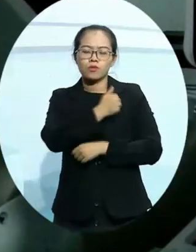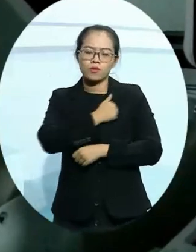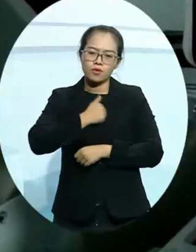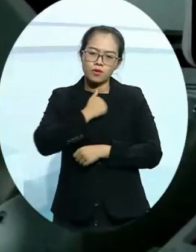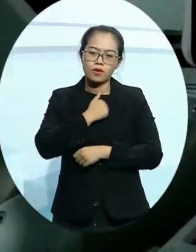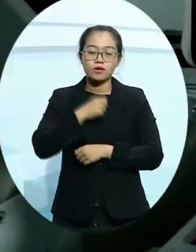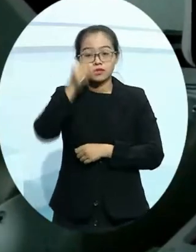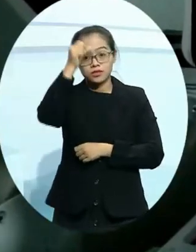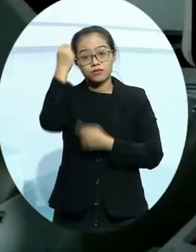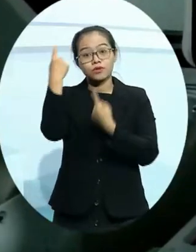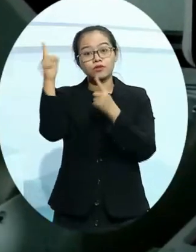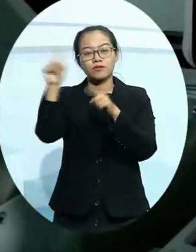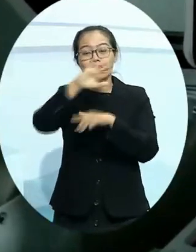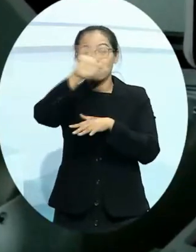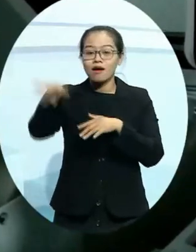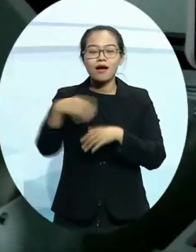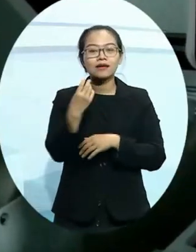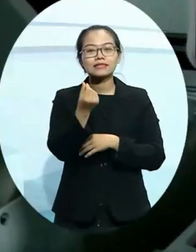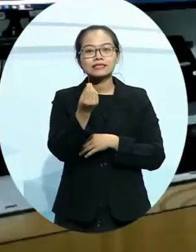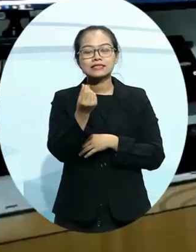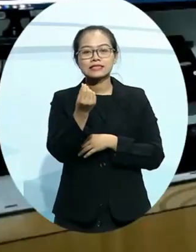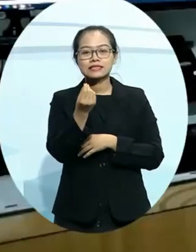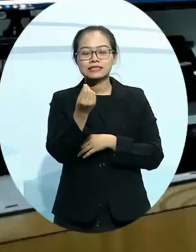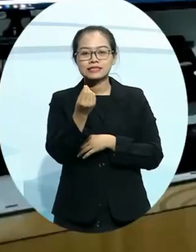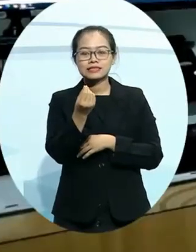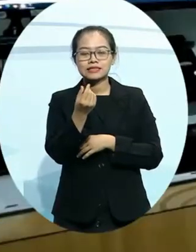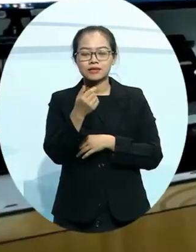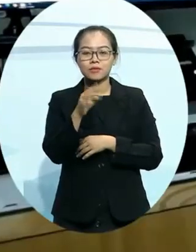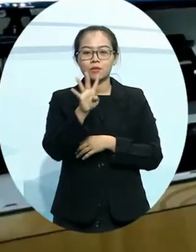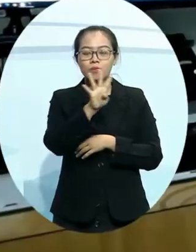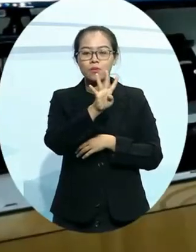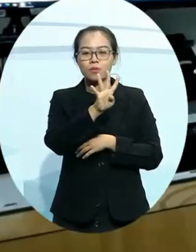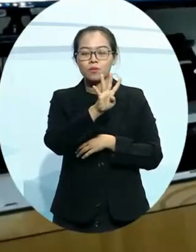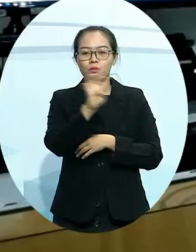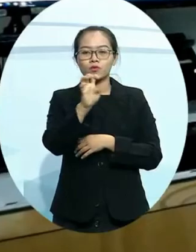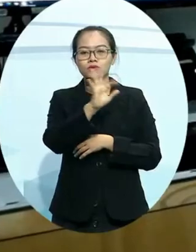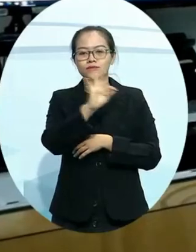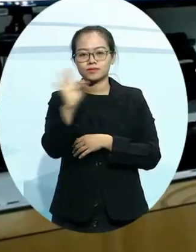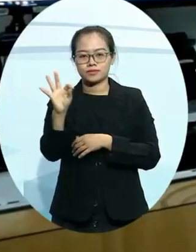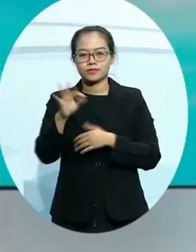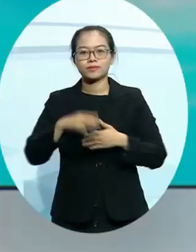ngoài. Tổng kinh phí thực hiện chương trình kéo dài đến ngày 12 tháng 7 tới là 400 triệu đồng.